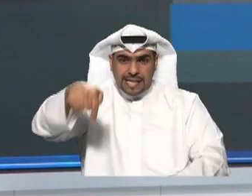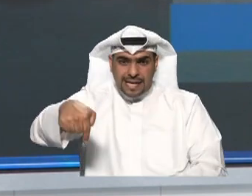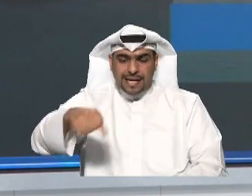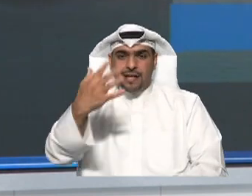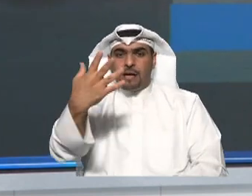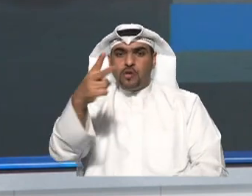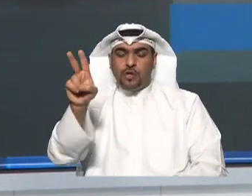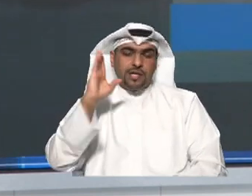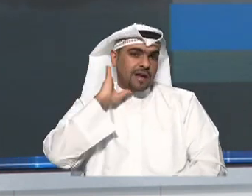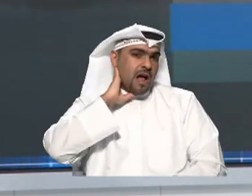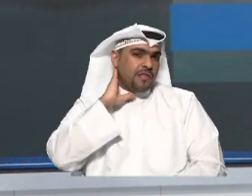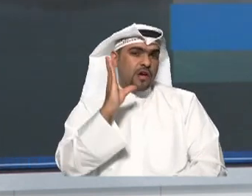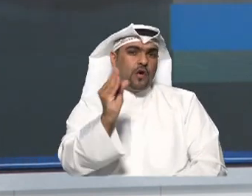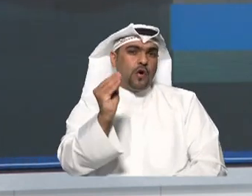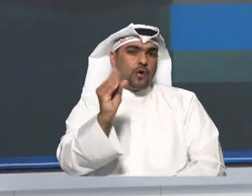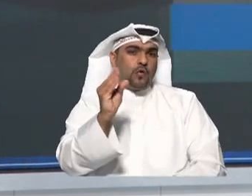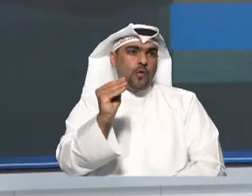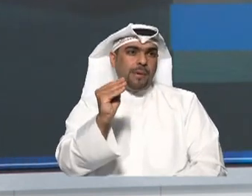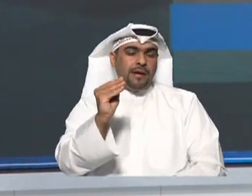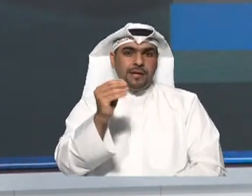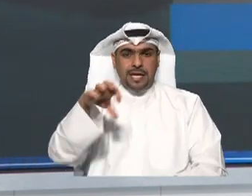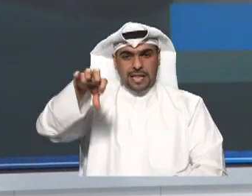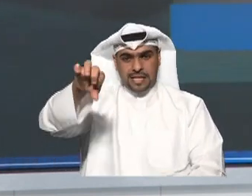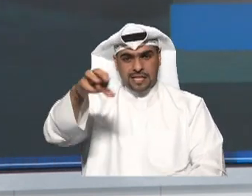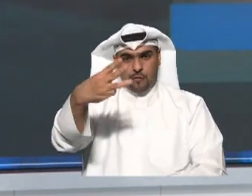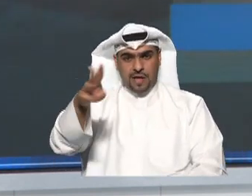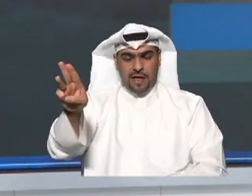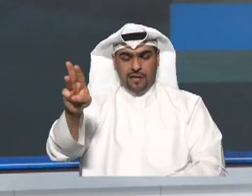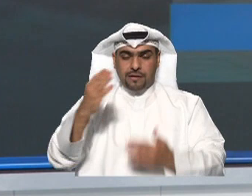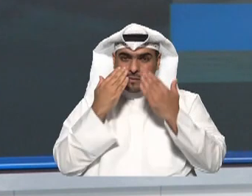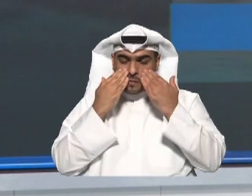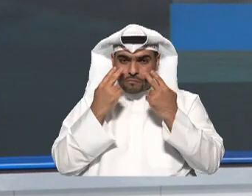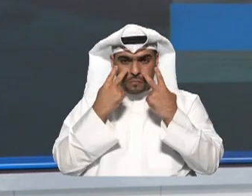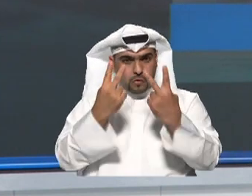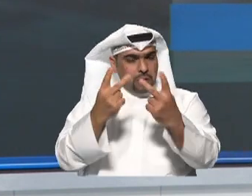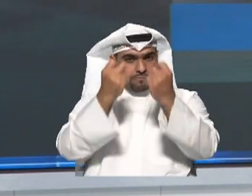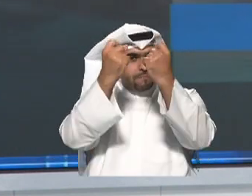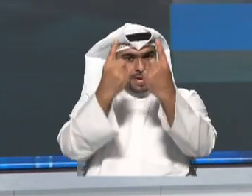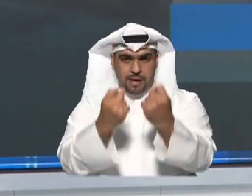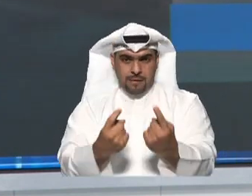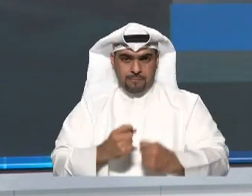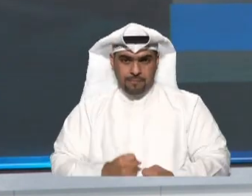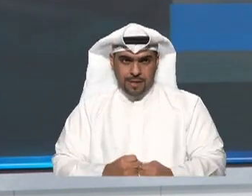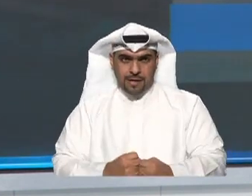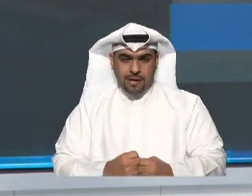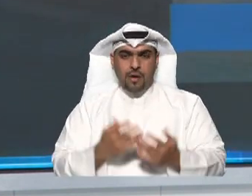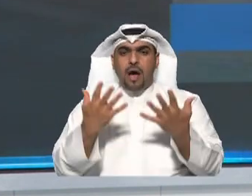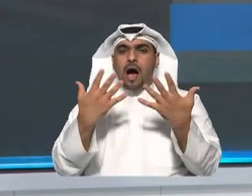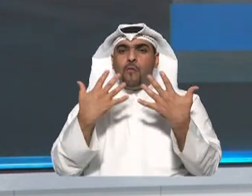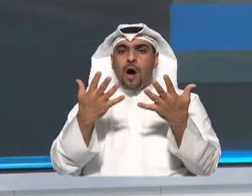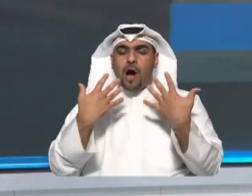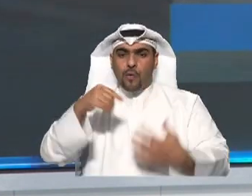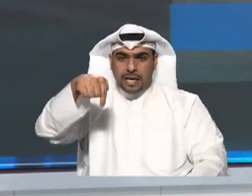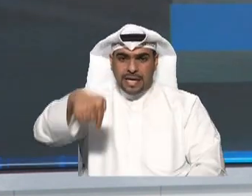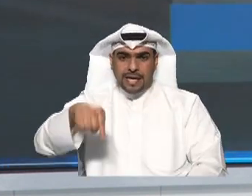إلى 39%، الرؤية الأفقية ممتازة تتجاوز 10 كيلومتر، رياح حاليا متقلبة الاتجاه في مدينة الكويت تصل